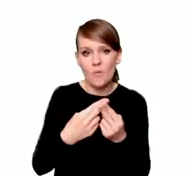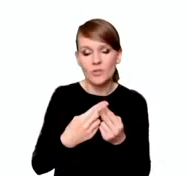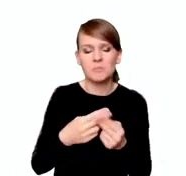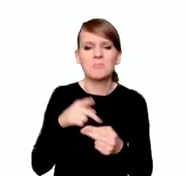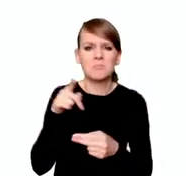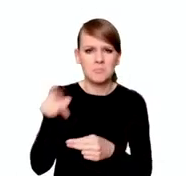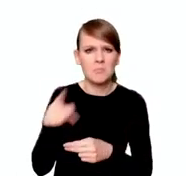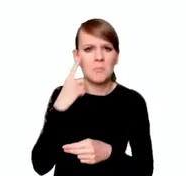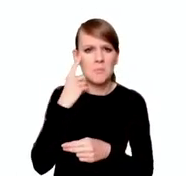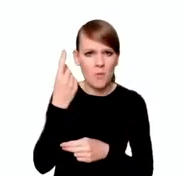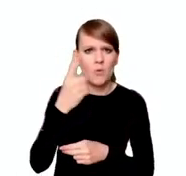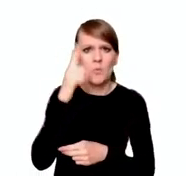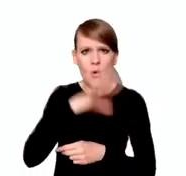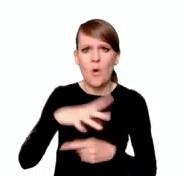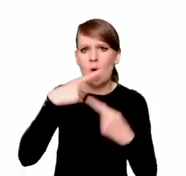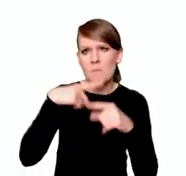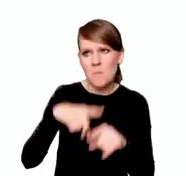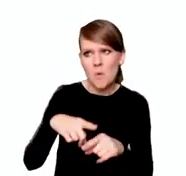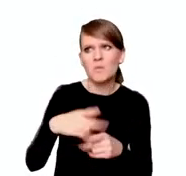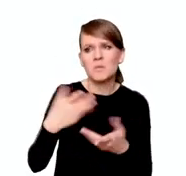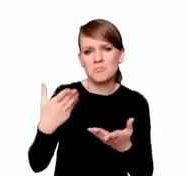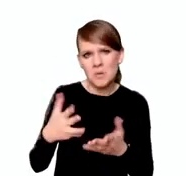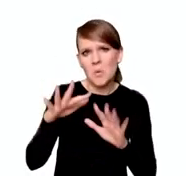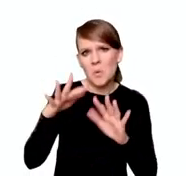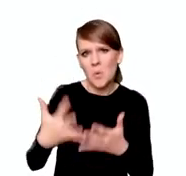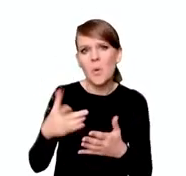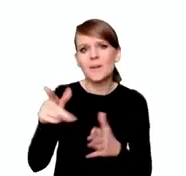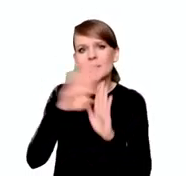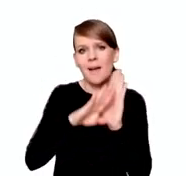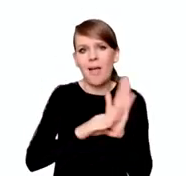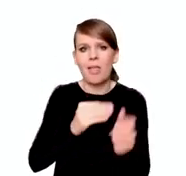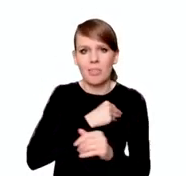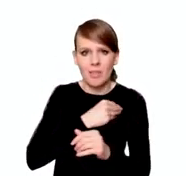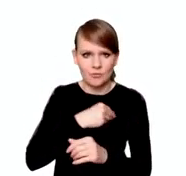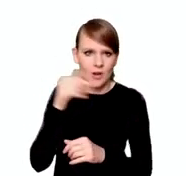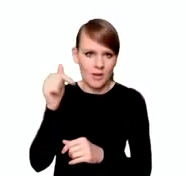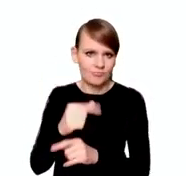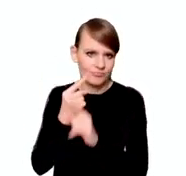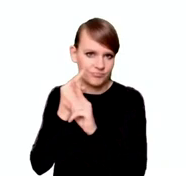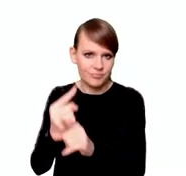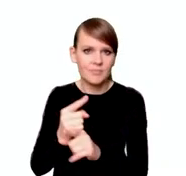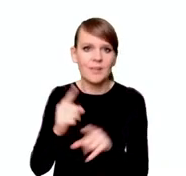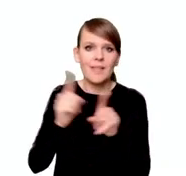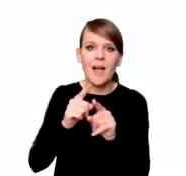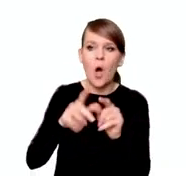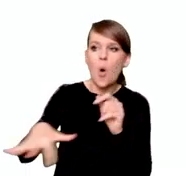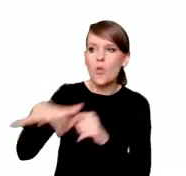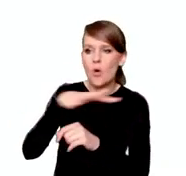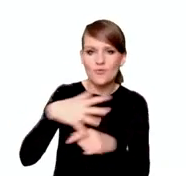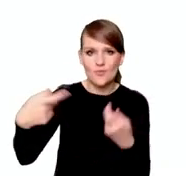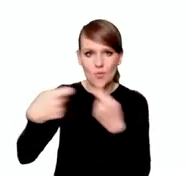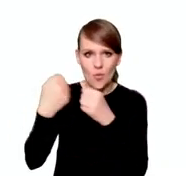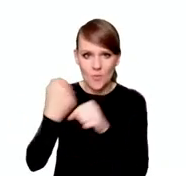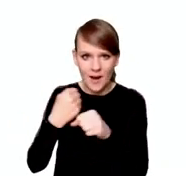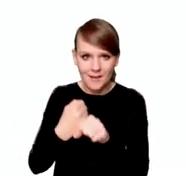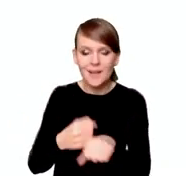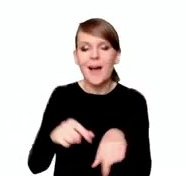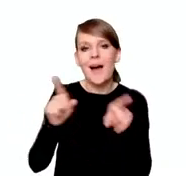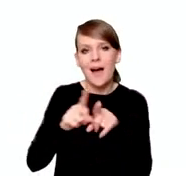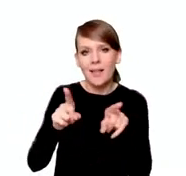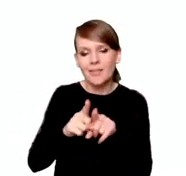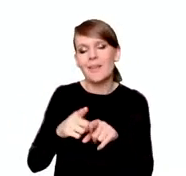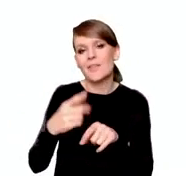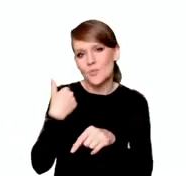odpowiedzialności kojarzy się z przestrzeganiem zasad etycznych, ze współpracą z otoczeniem, ale też na kolejnych miejscach były odpowiedzi,